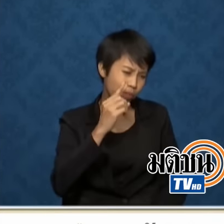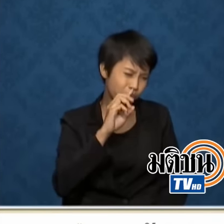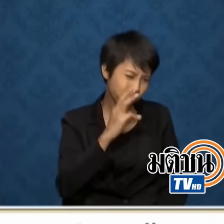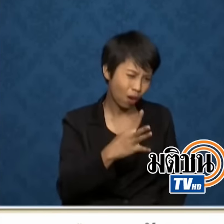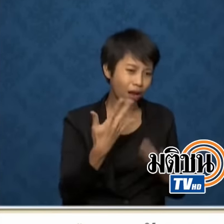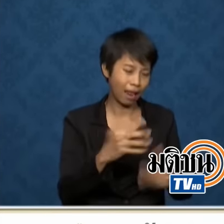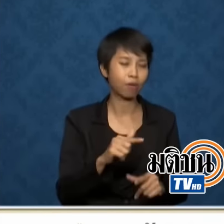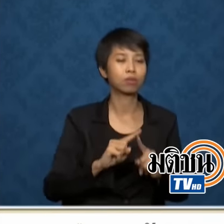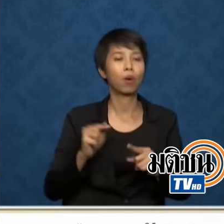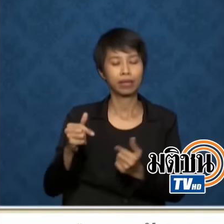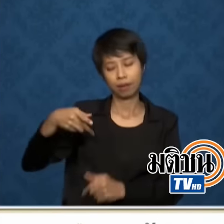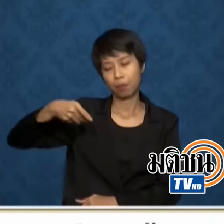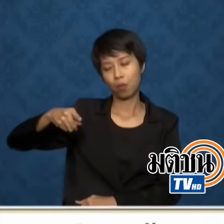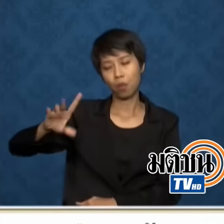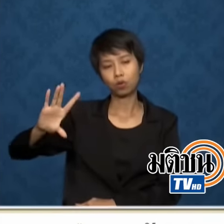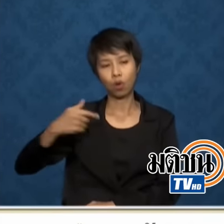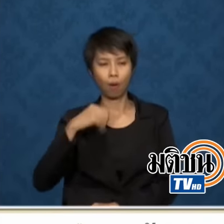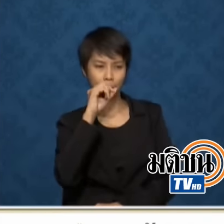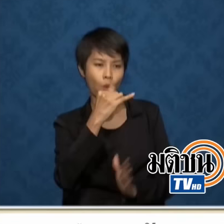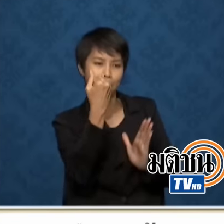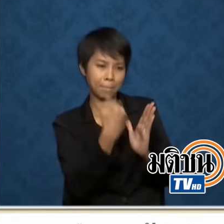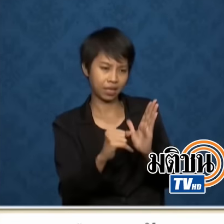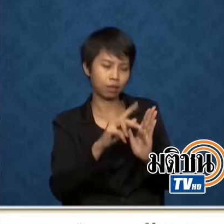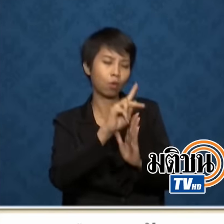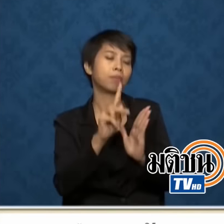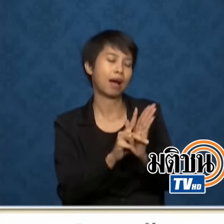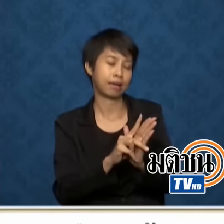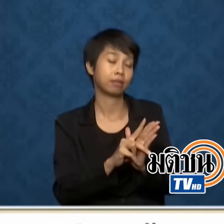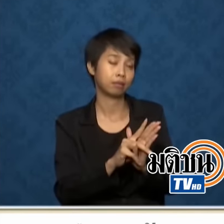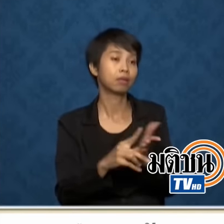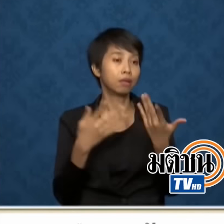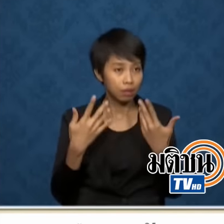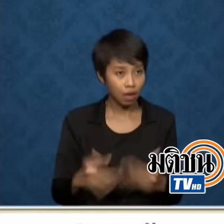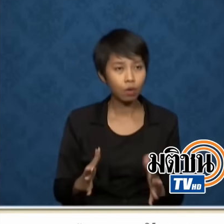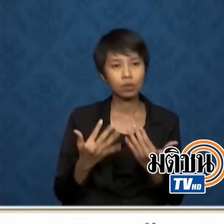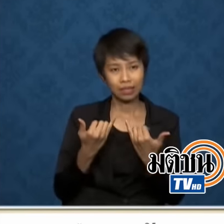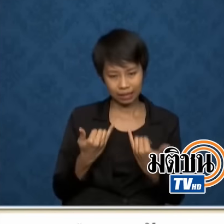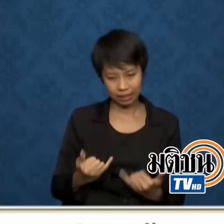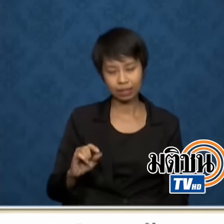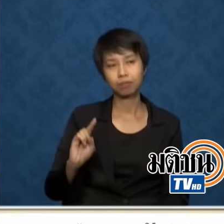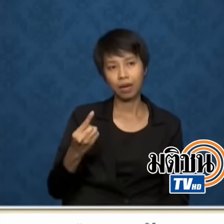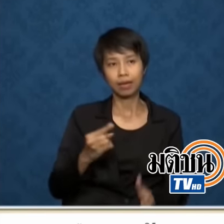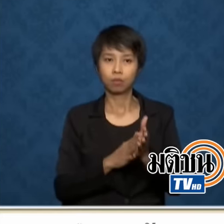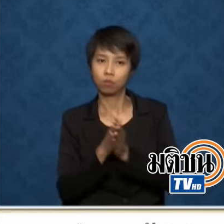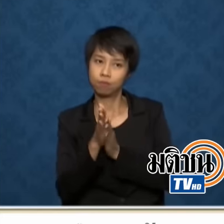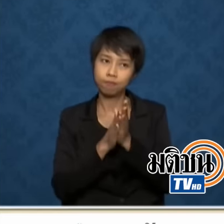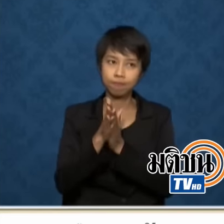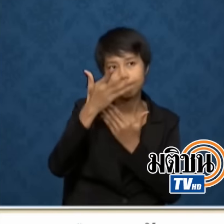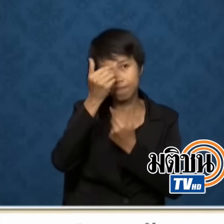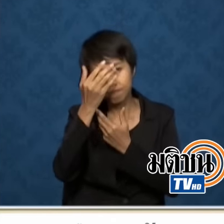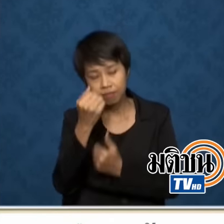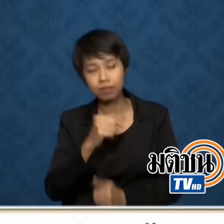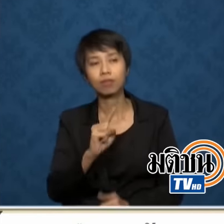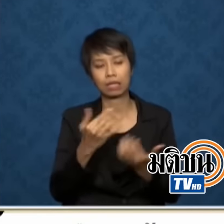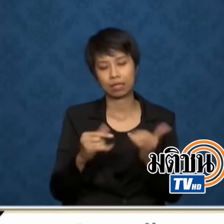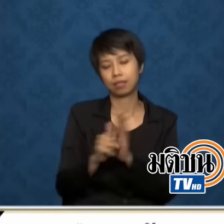เลยทีเดียวนะคะก็มันผิดพรบ.วินัยนะคะดังนั้นค่ะรอบนี้ค่ะจึงมีความน่าตื่นเต้นน่าสนใจค่ะเพราะว่านี่จะเป็น